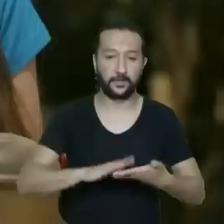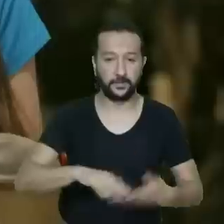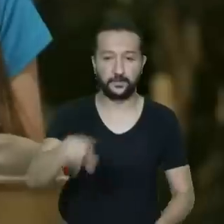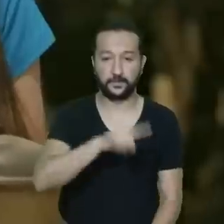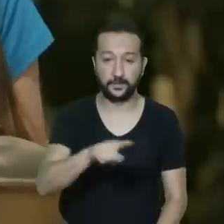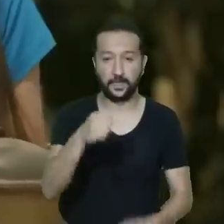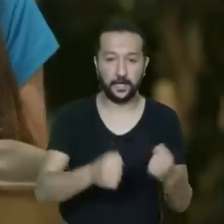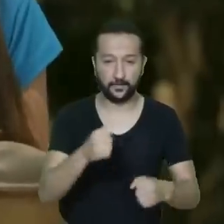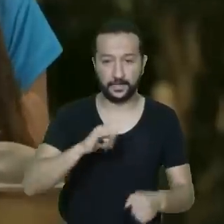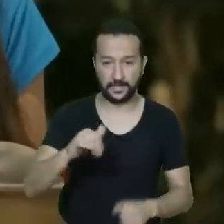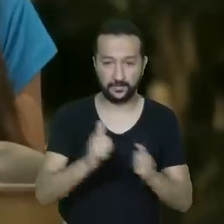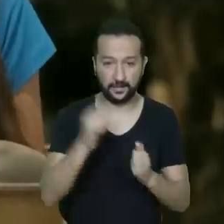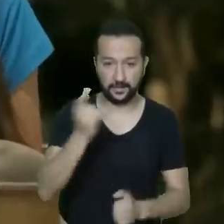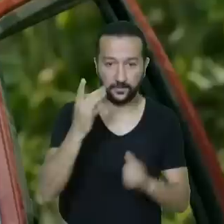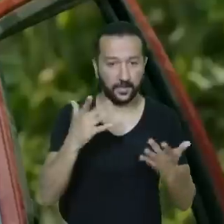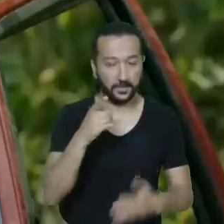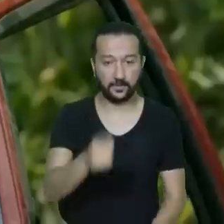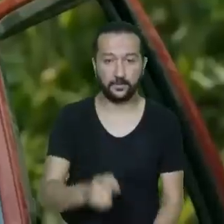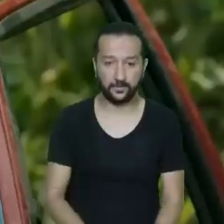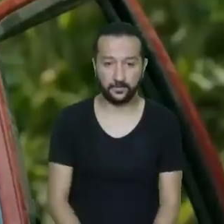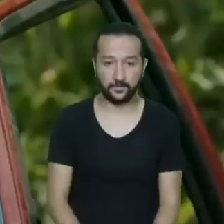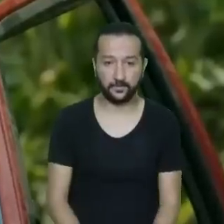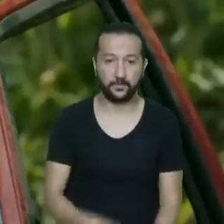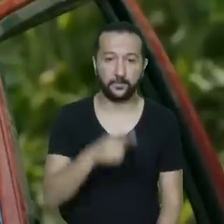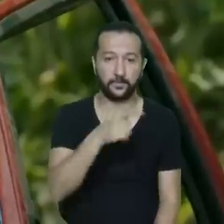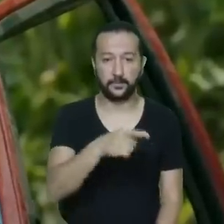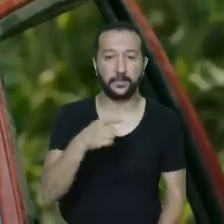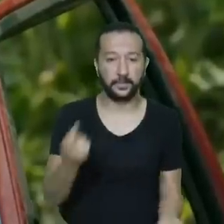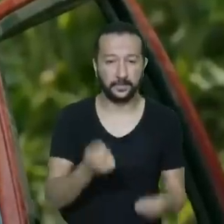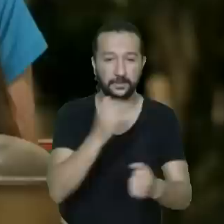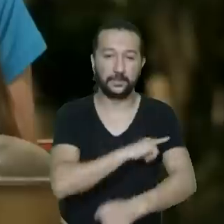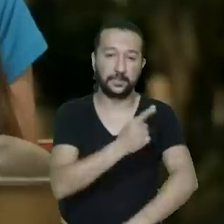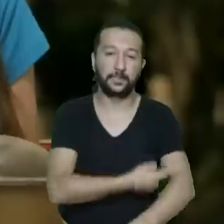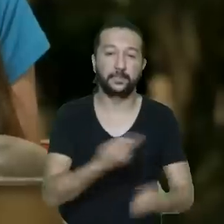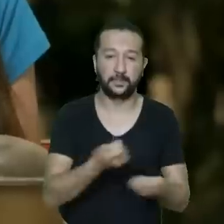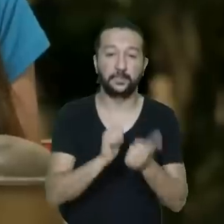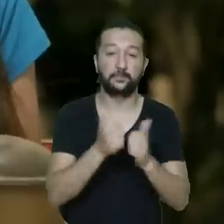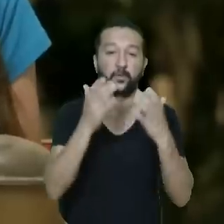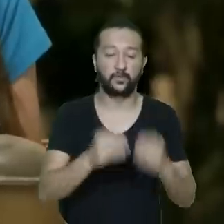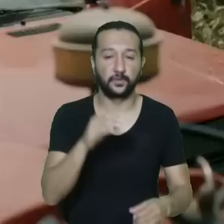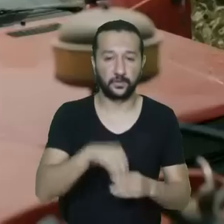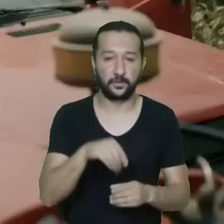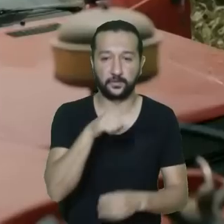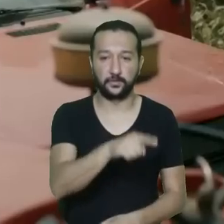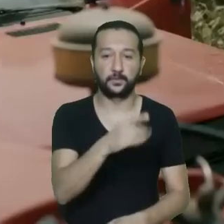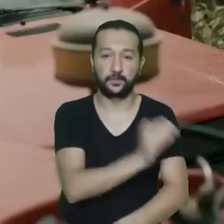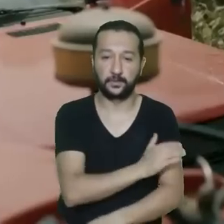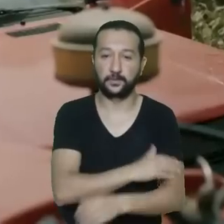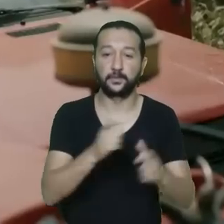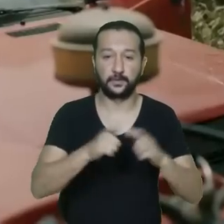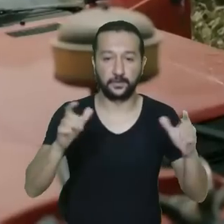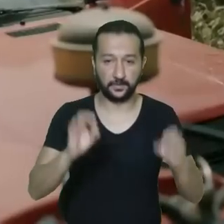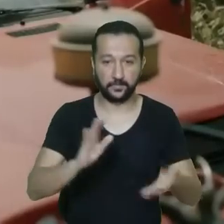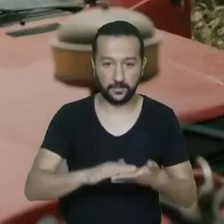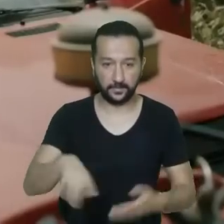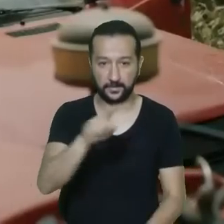Agideş'lerle. Arabayı da yanınızda geziyorsunuz herhalde. Yani kas çalışıyoruz da arkadaşlarla. Spor olsun diye yani pozulağımızı genişletiyoruz